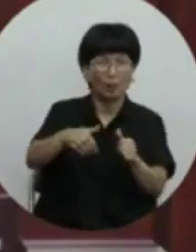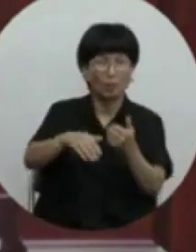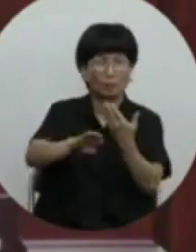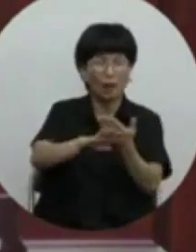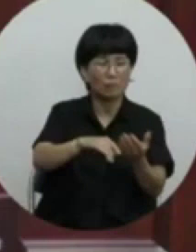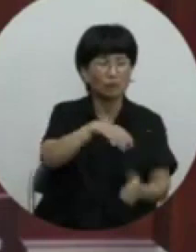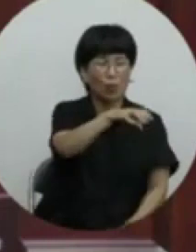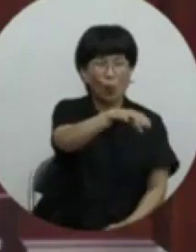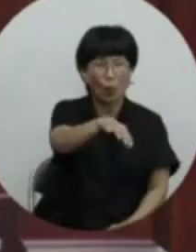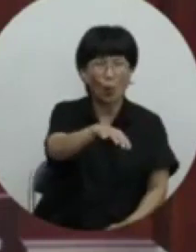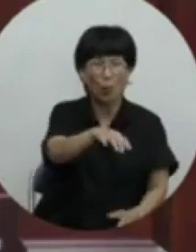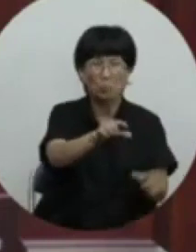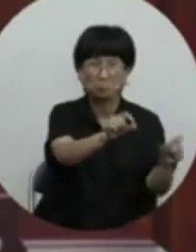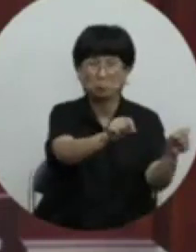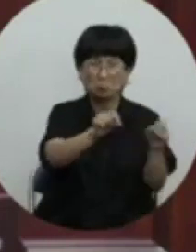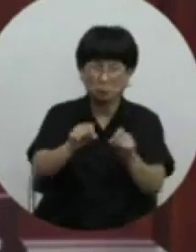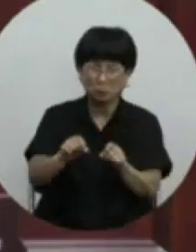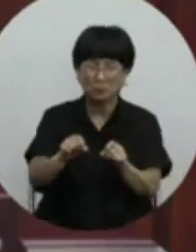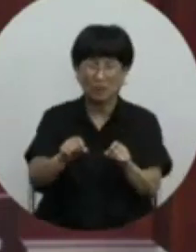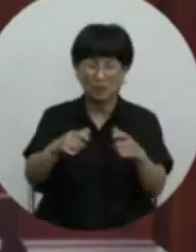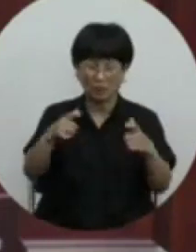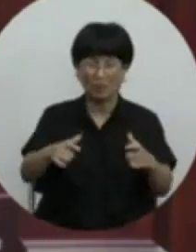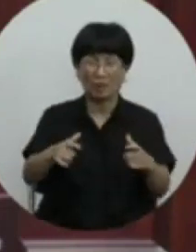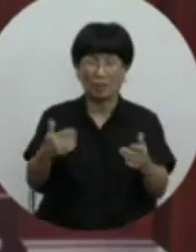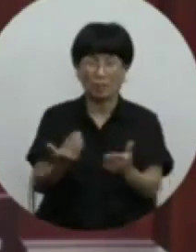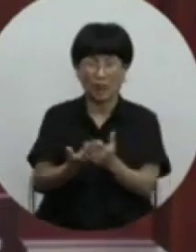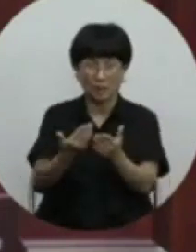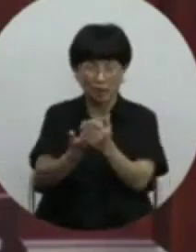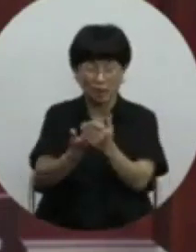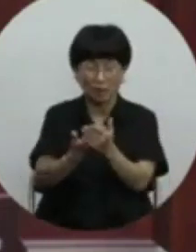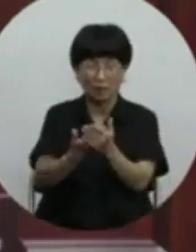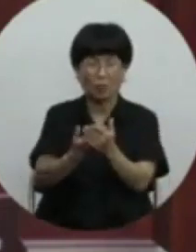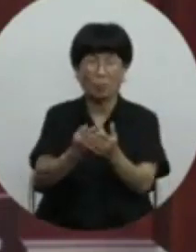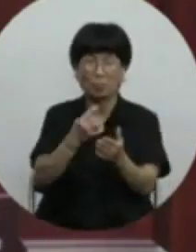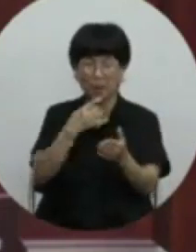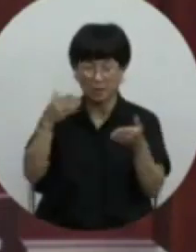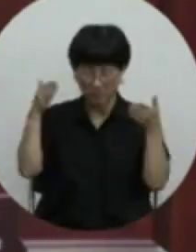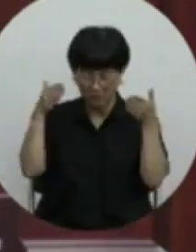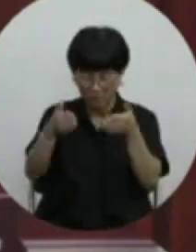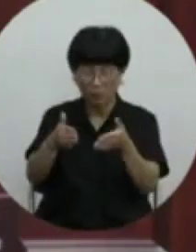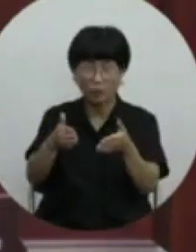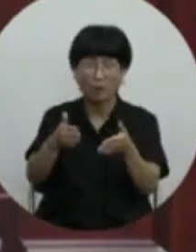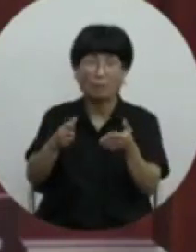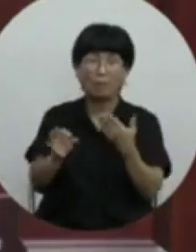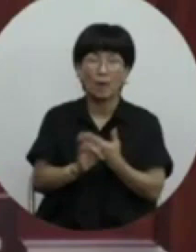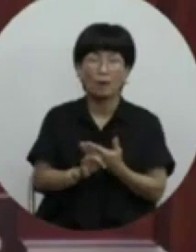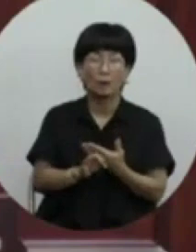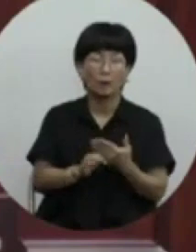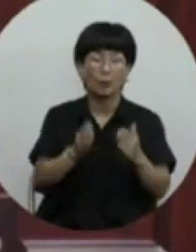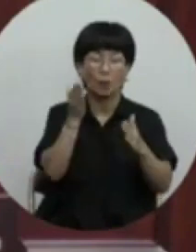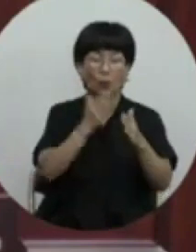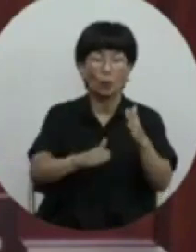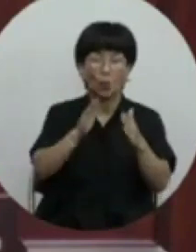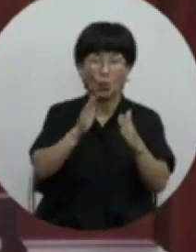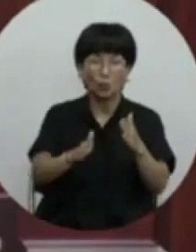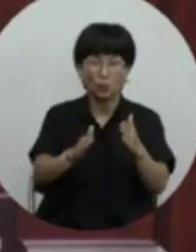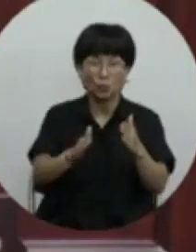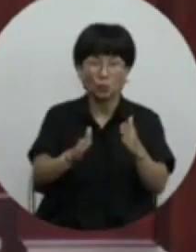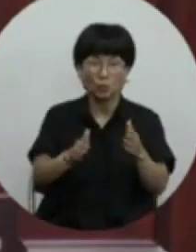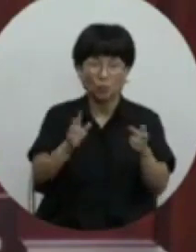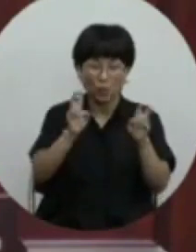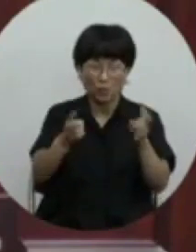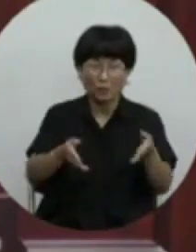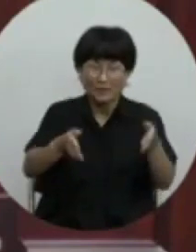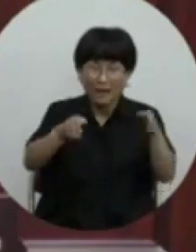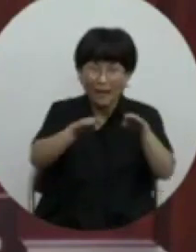답습하여 주거단지 공급, 역세권 개발, 산업단지 조성 등에만 매달린다면 도시공사의 미래는 우려를 벗어나기